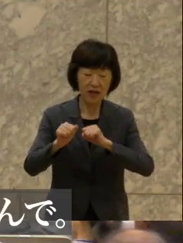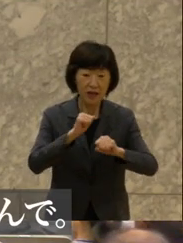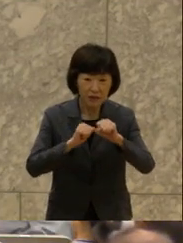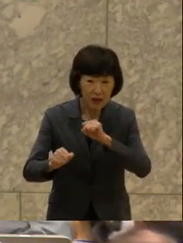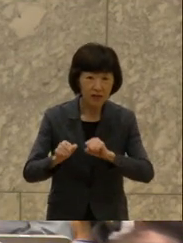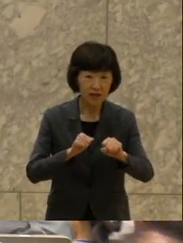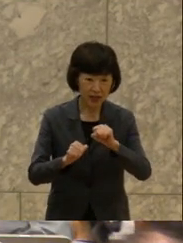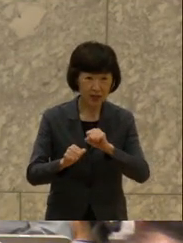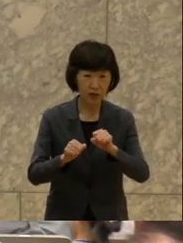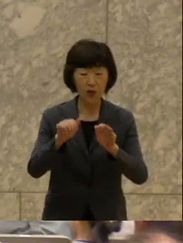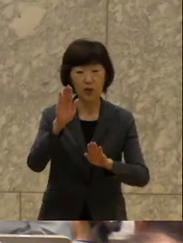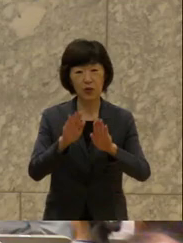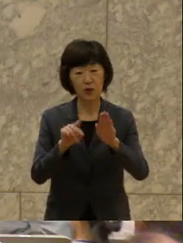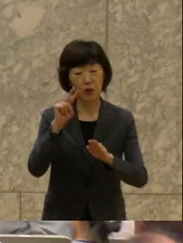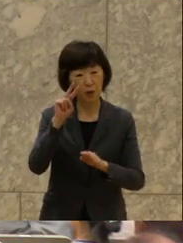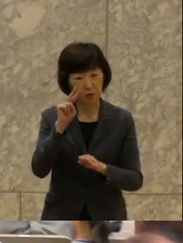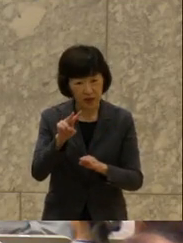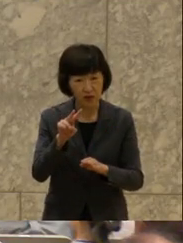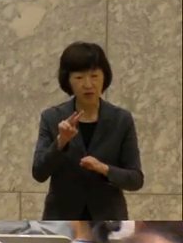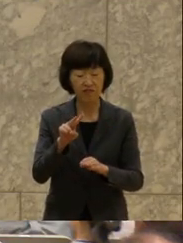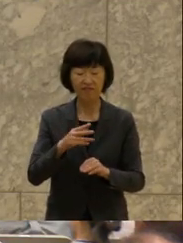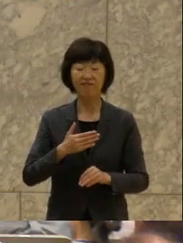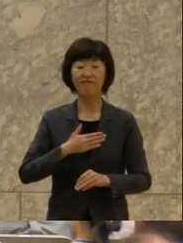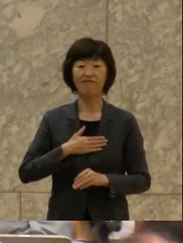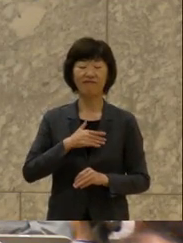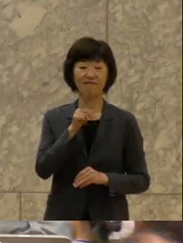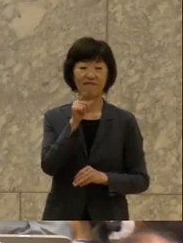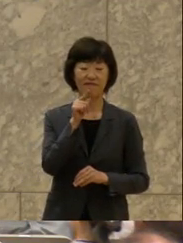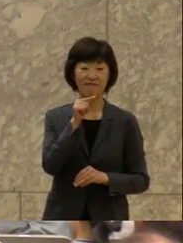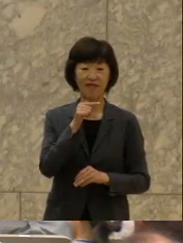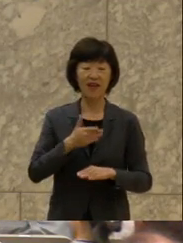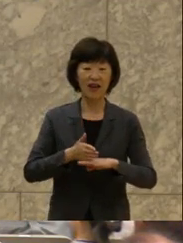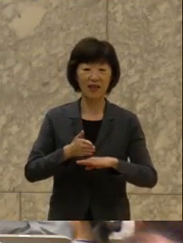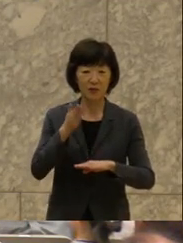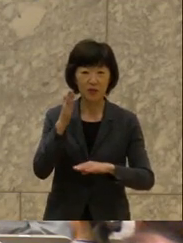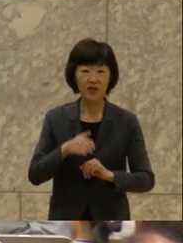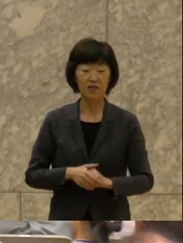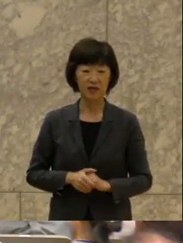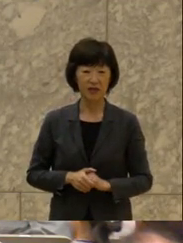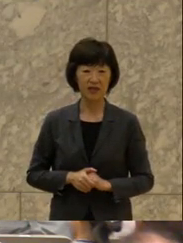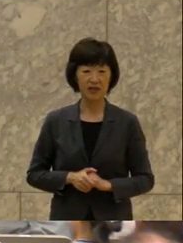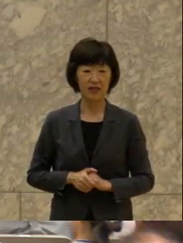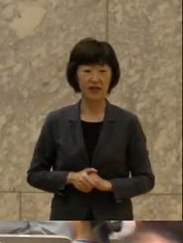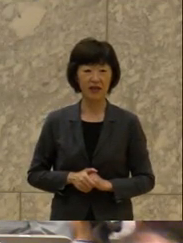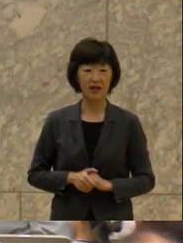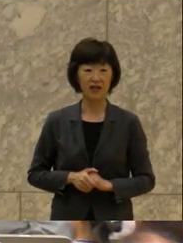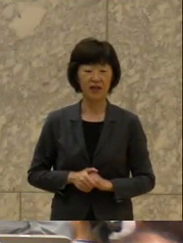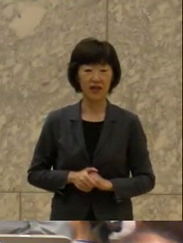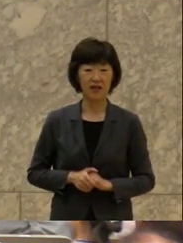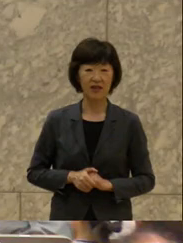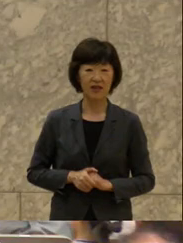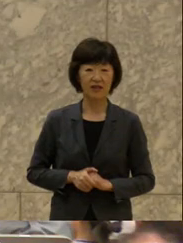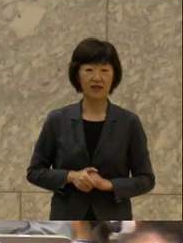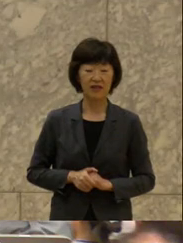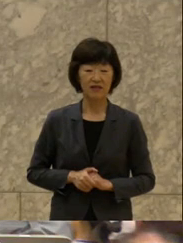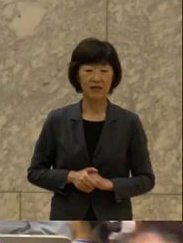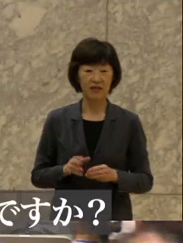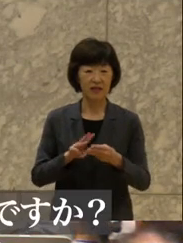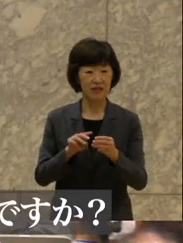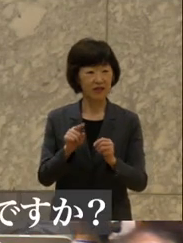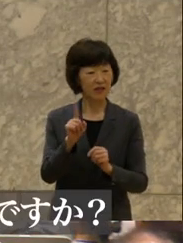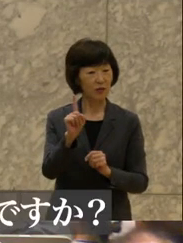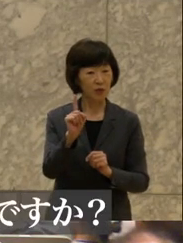をぜひ楽しむありがとうございますありがとうございました高田さんいかがでしょうデフリンピックはいよいよやっていきますが